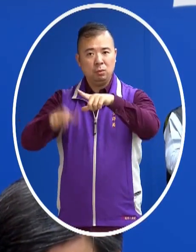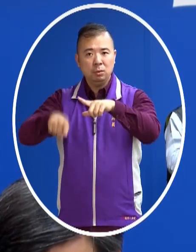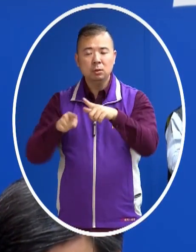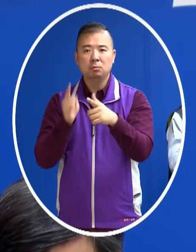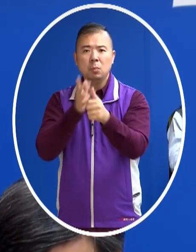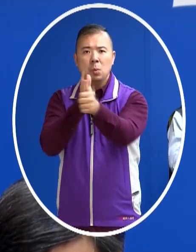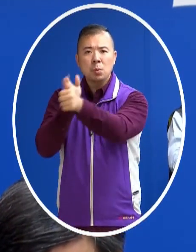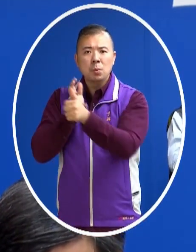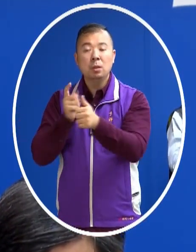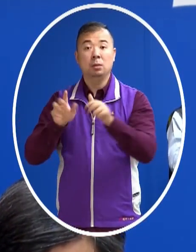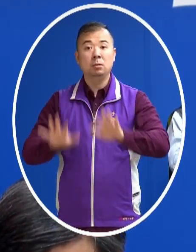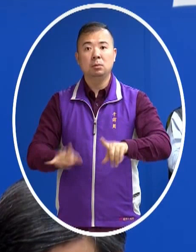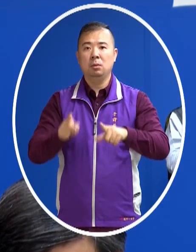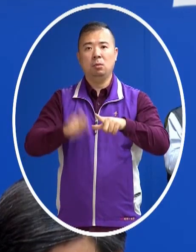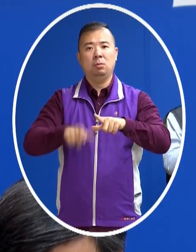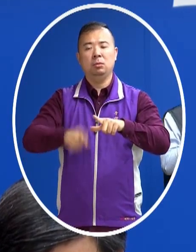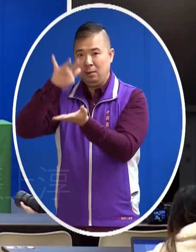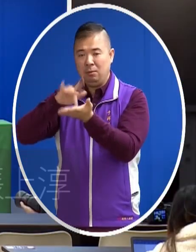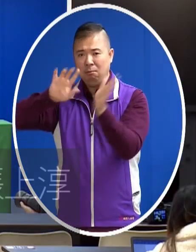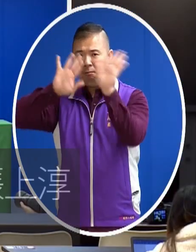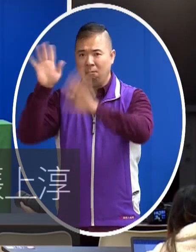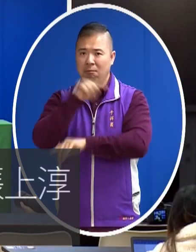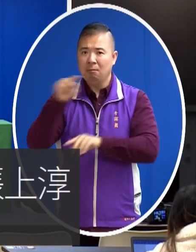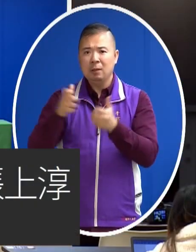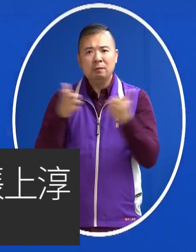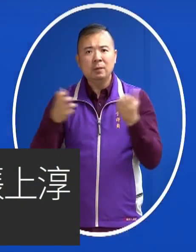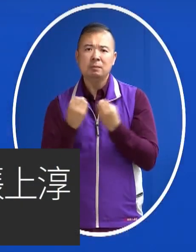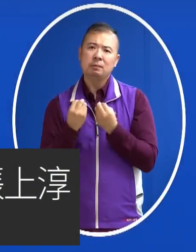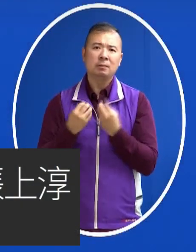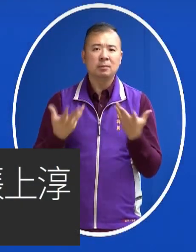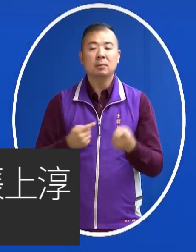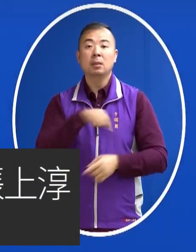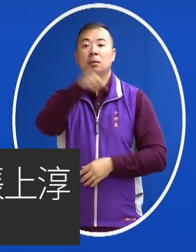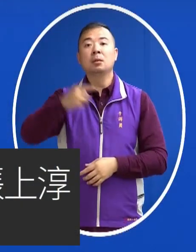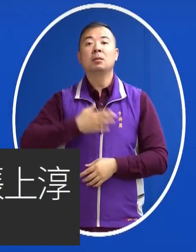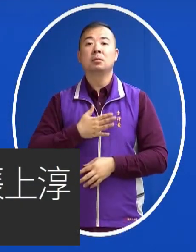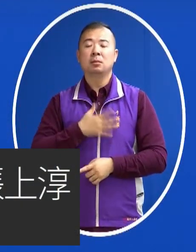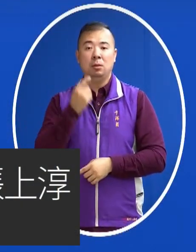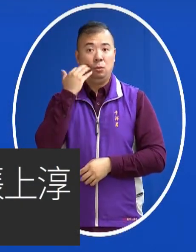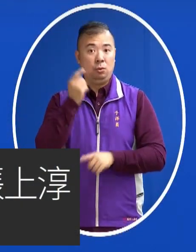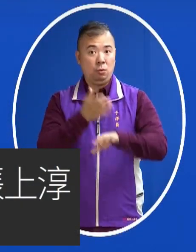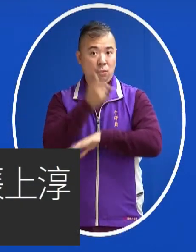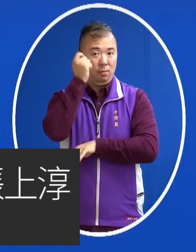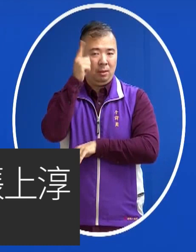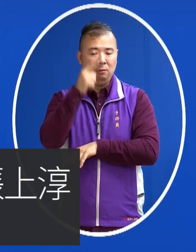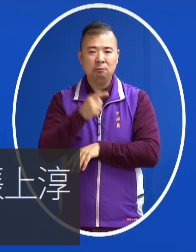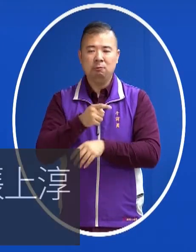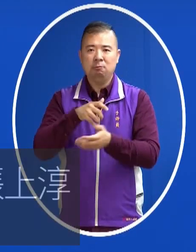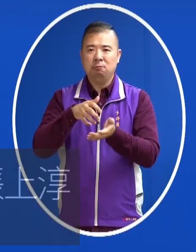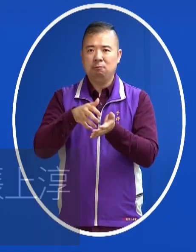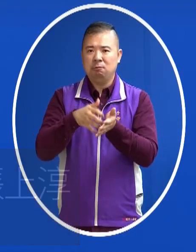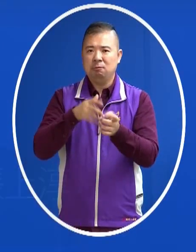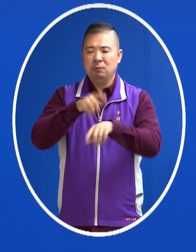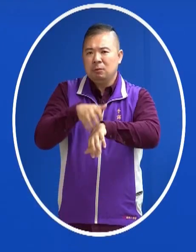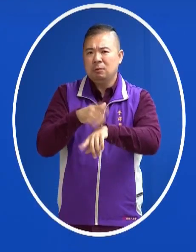哦，因为今天他们公司也是没有上班。 基本上我想大家知道过敏当然有很多种过敏嘛，那第一个当